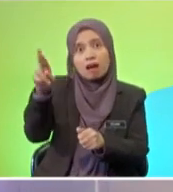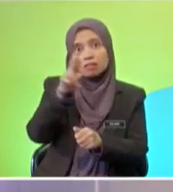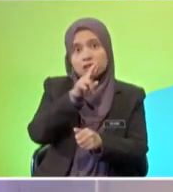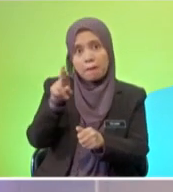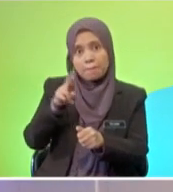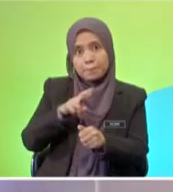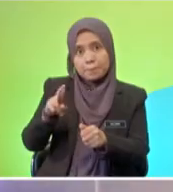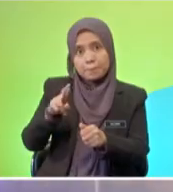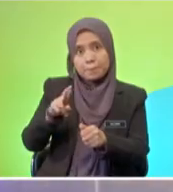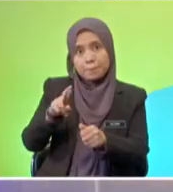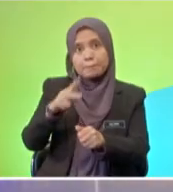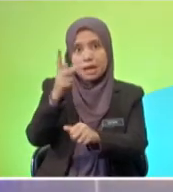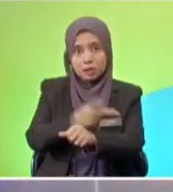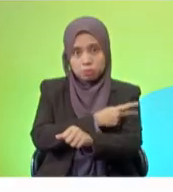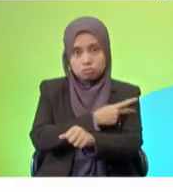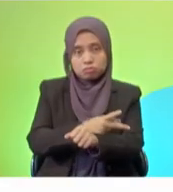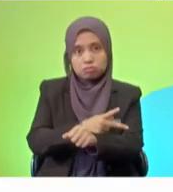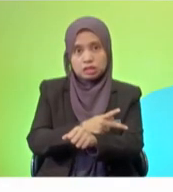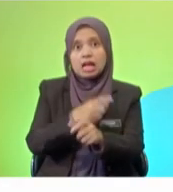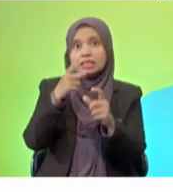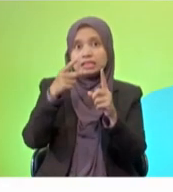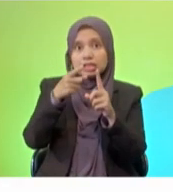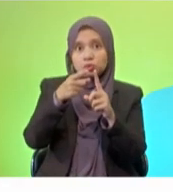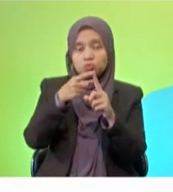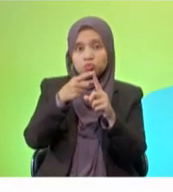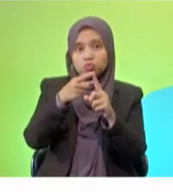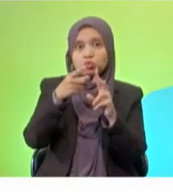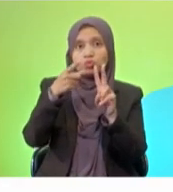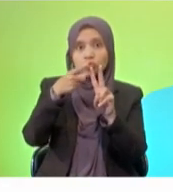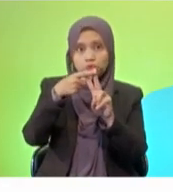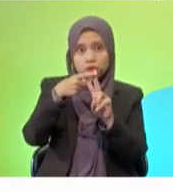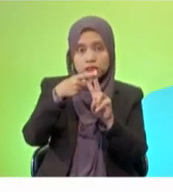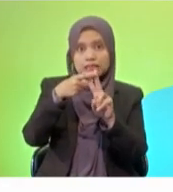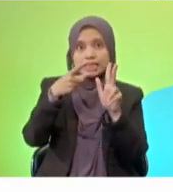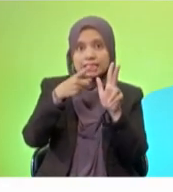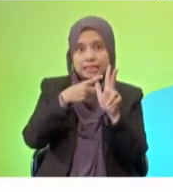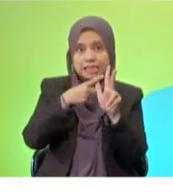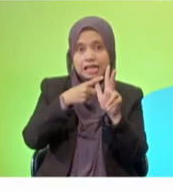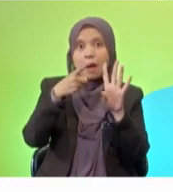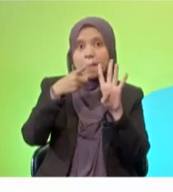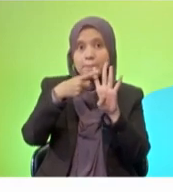kita lihat goda highlight 1234 baris Karina